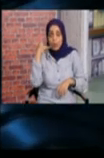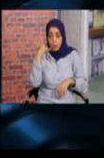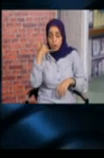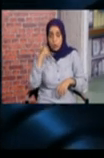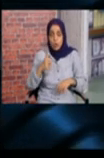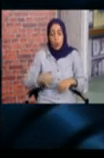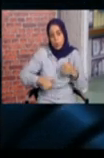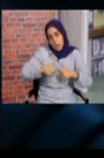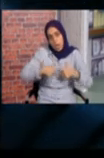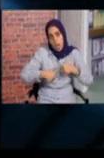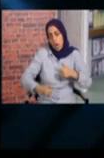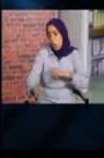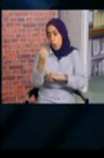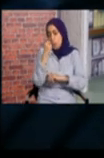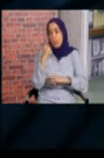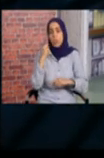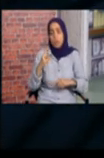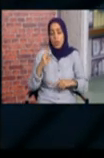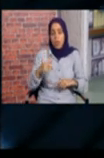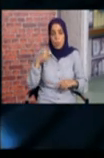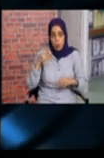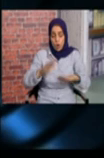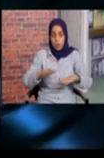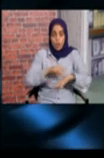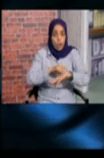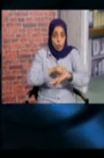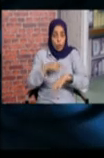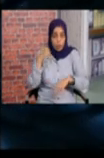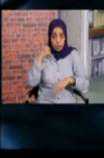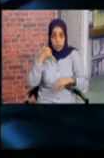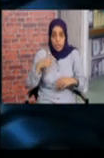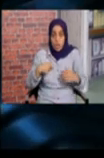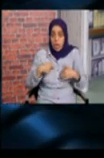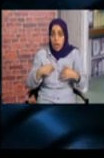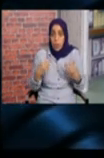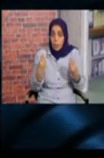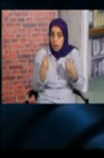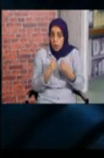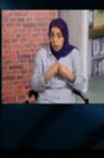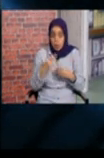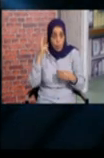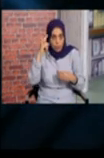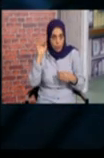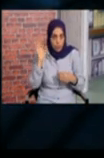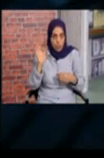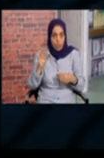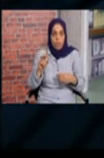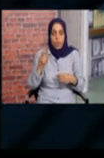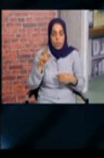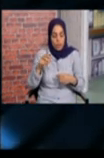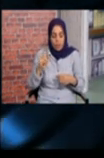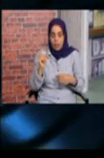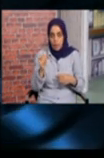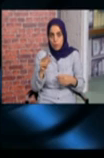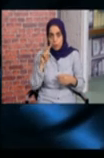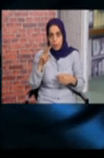وده نجاح قوي جدا. ومجرد ان المريض هو اللي بيتصل، انا بعتقد ان احنا يعني قطعنا 75% من